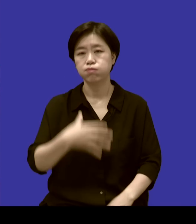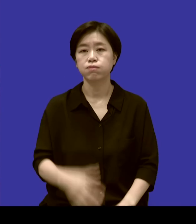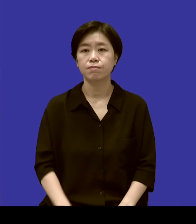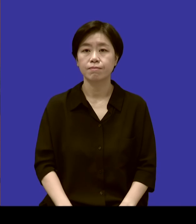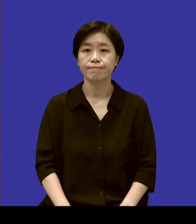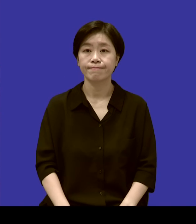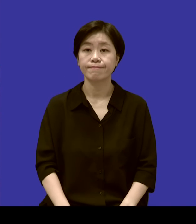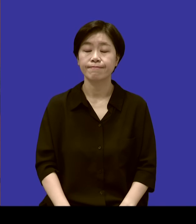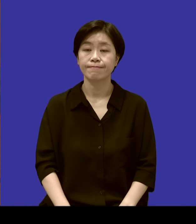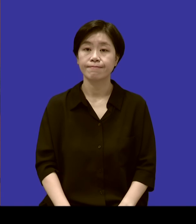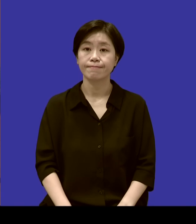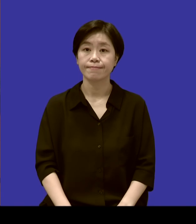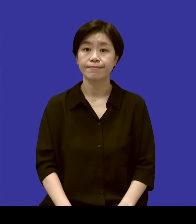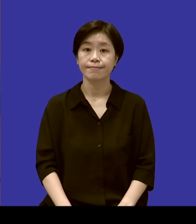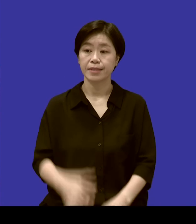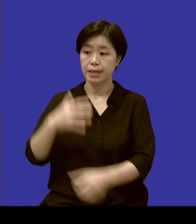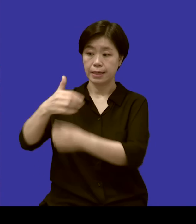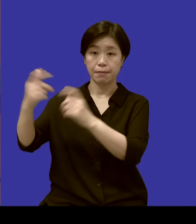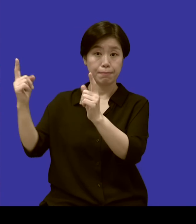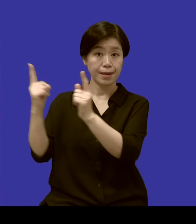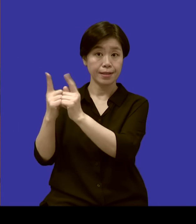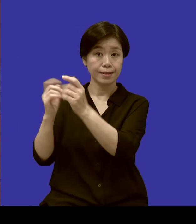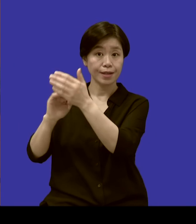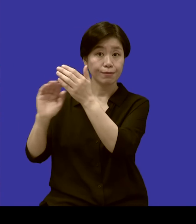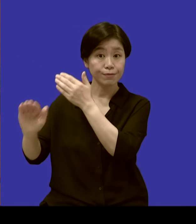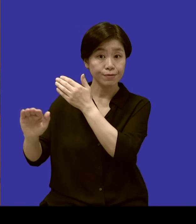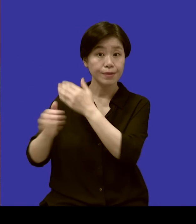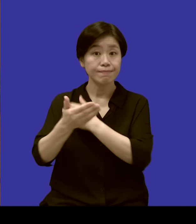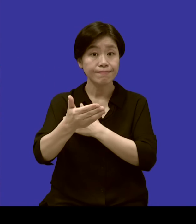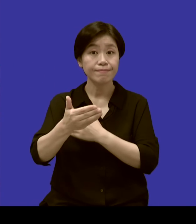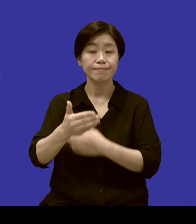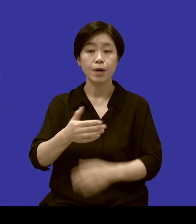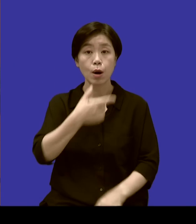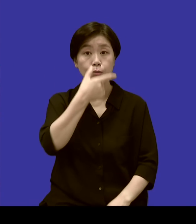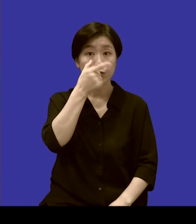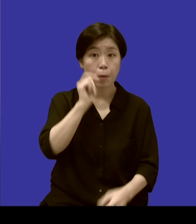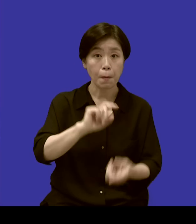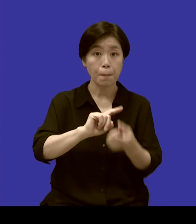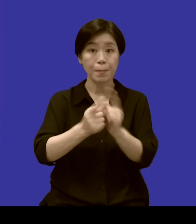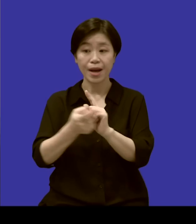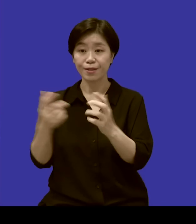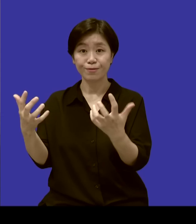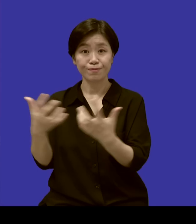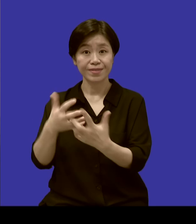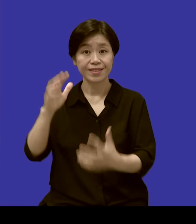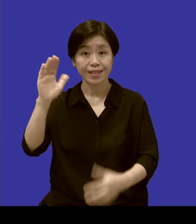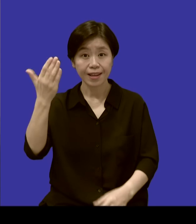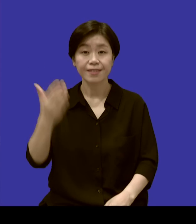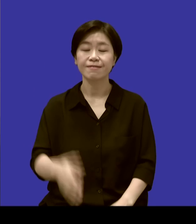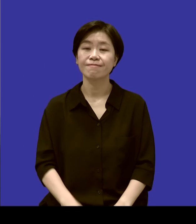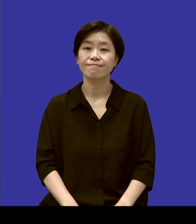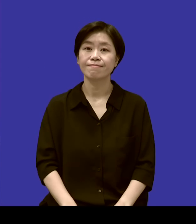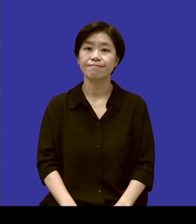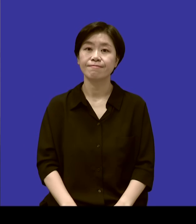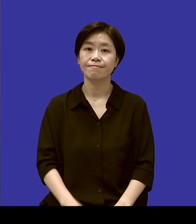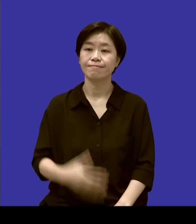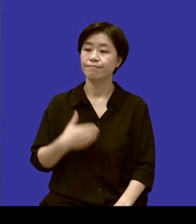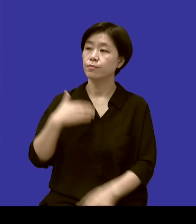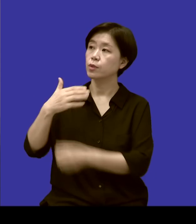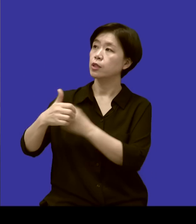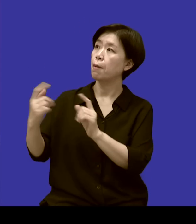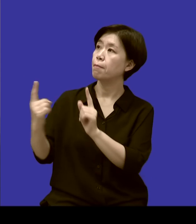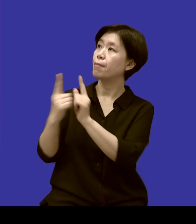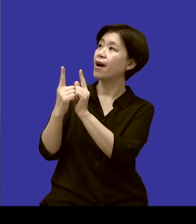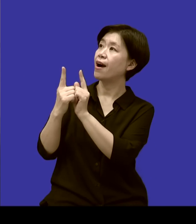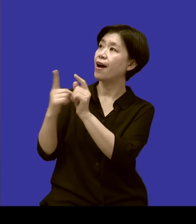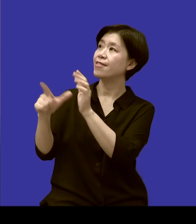부정의 결핍을 하나님을 만나고 나서 하나님께서 어떻게 채워주시던가요? 그래서 처음에는 난 하나님을 만나면